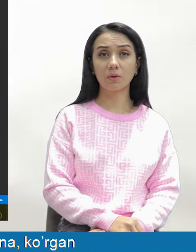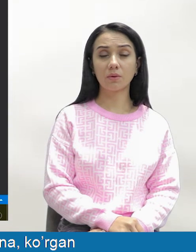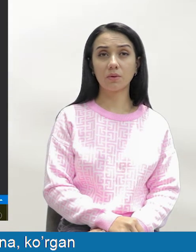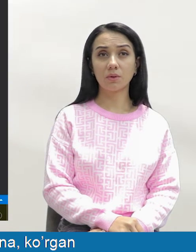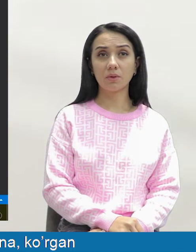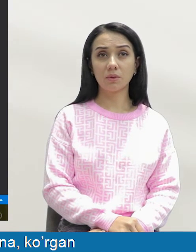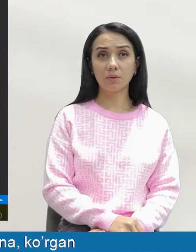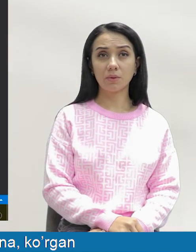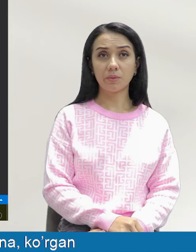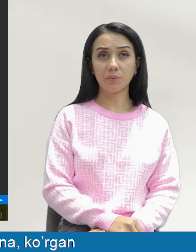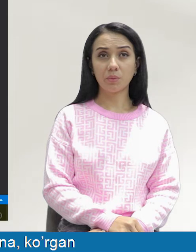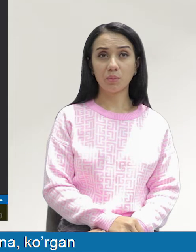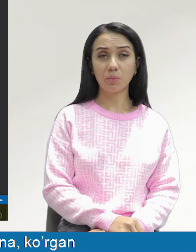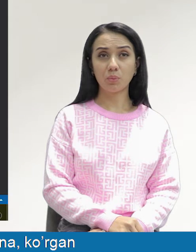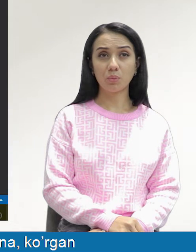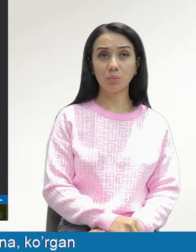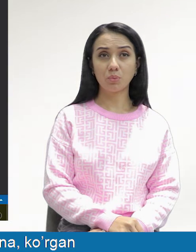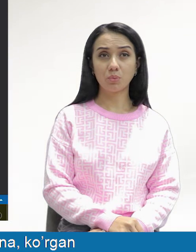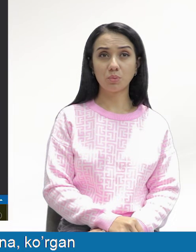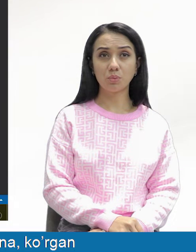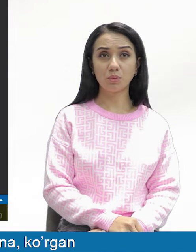Tushunarli? Ya'ni buni ishga tushirib ko'rsam,